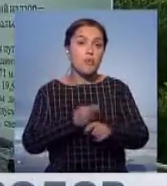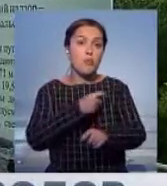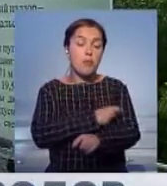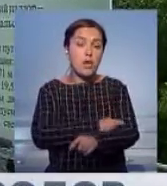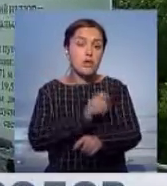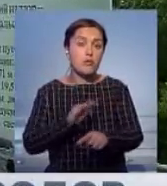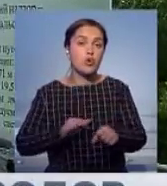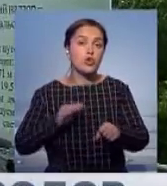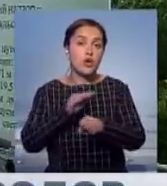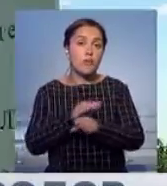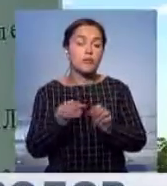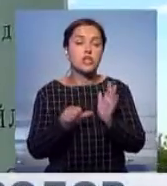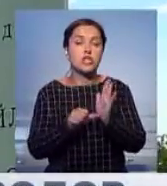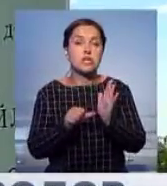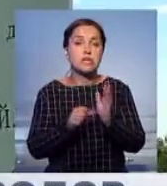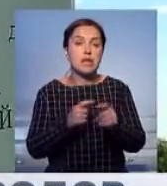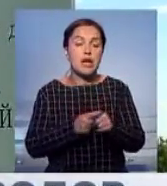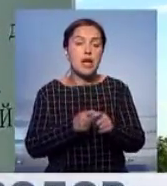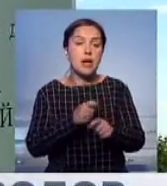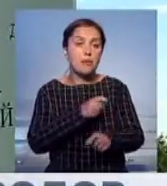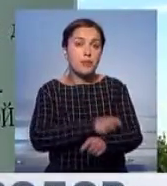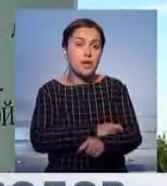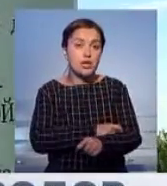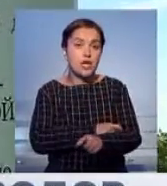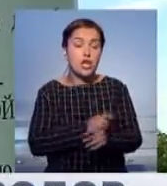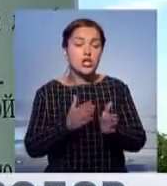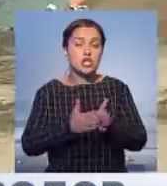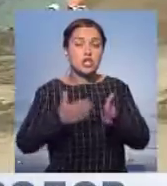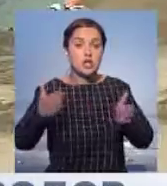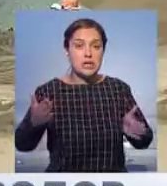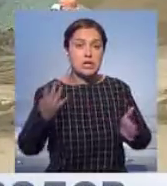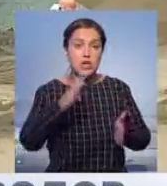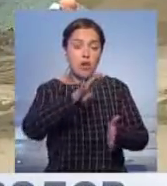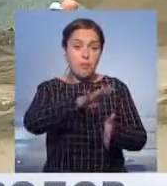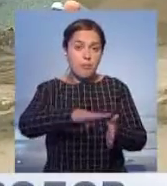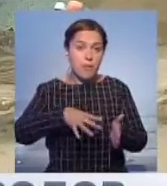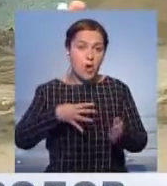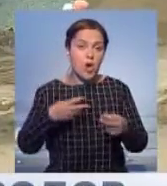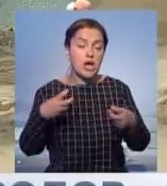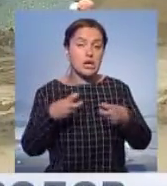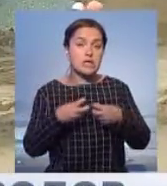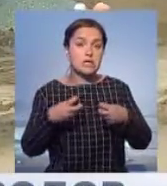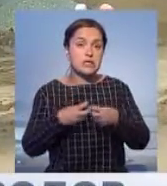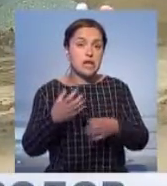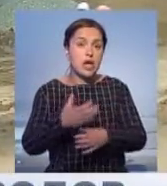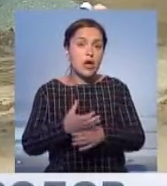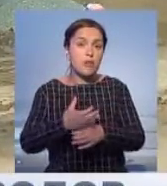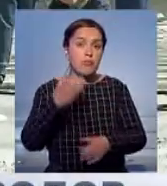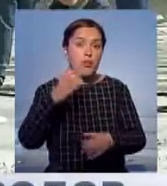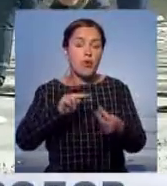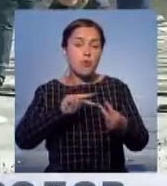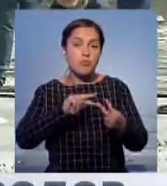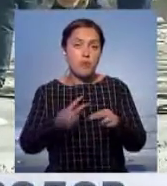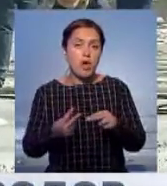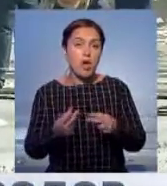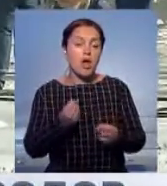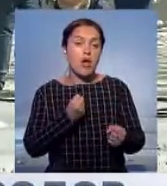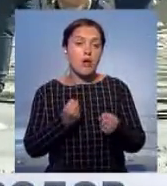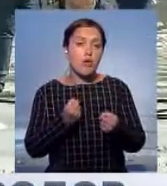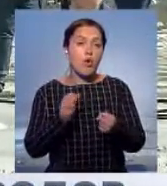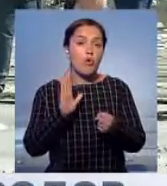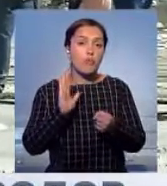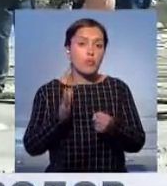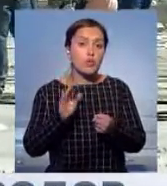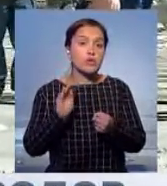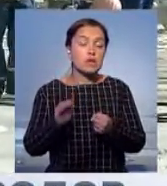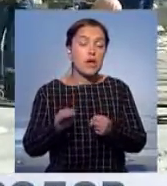длиннее и на 6 метров шире. Вместо двух полос будет 4, а резиновые опоры опорной части заменят на более прочные